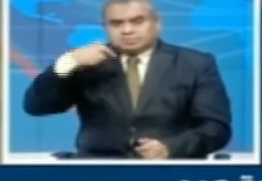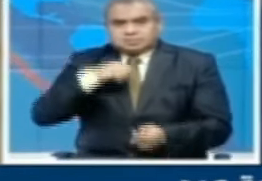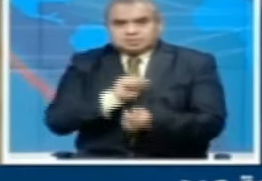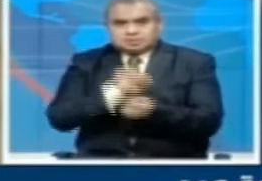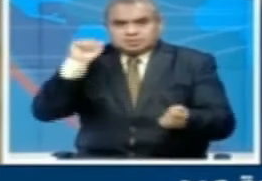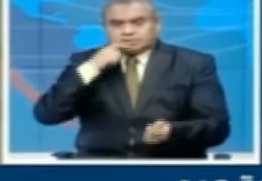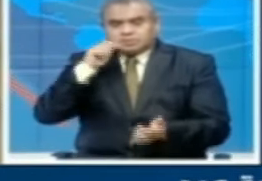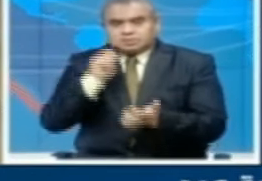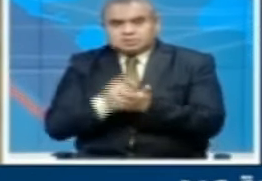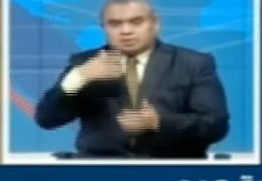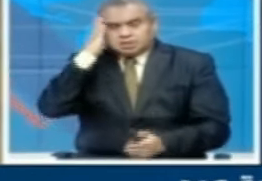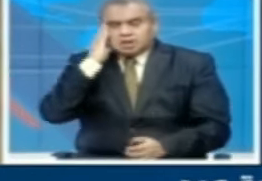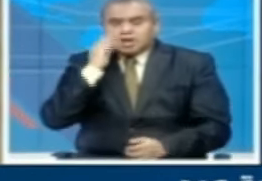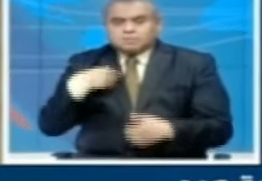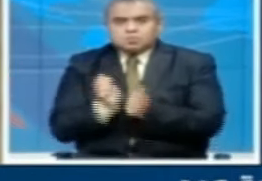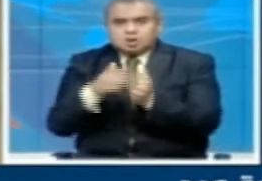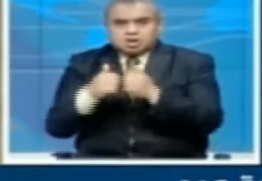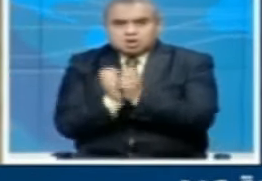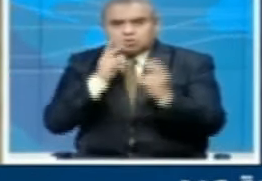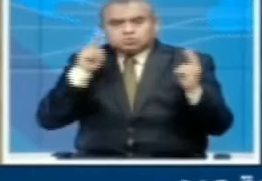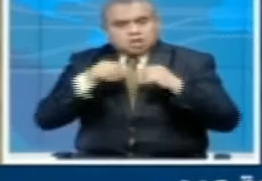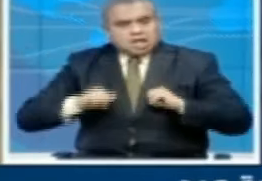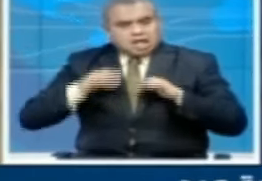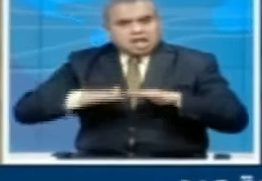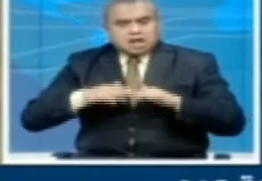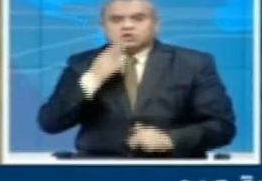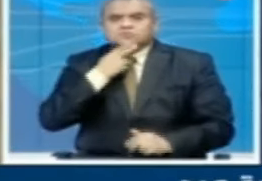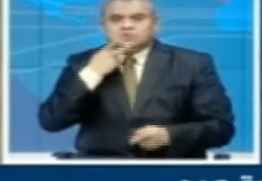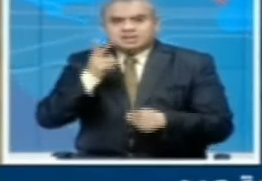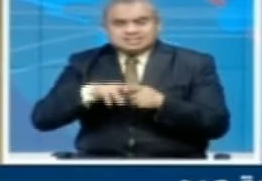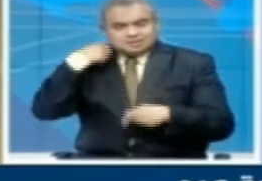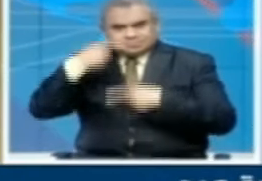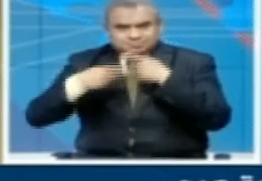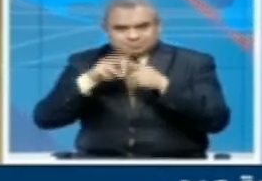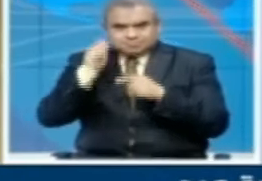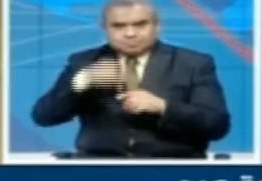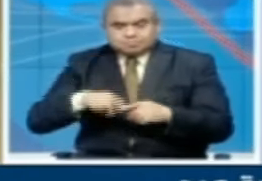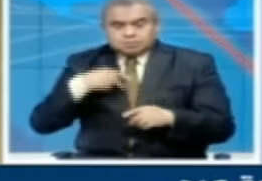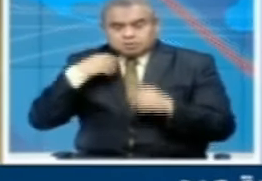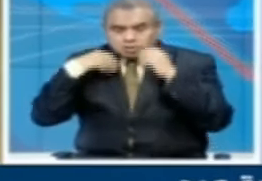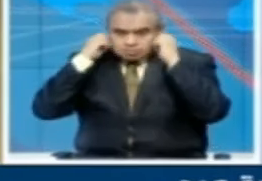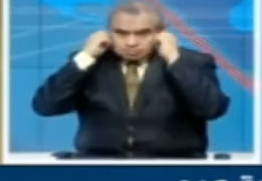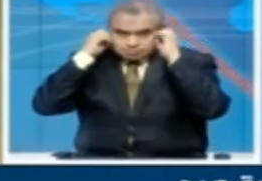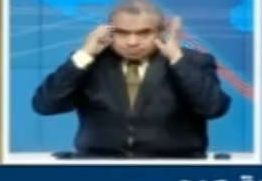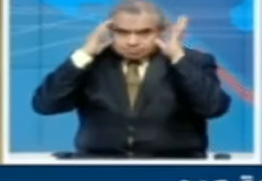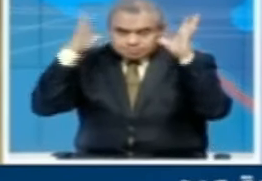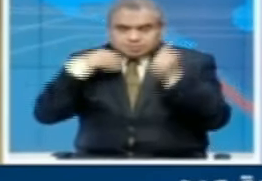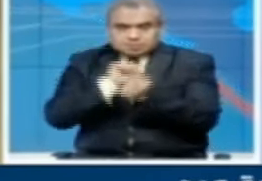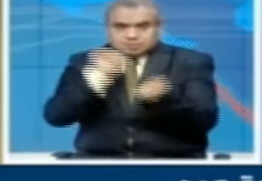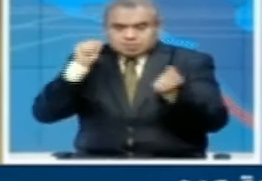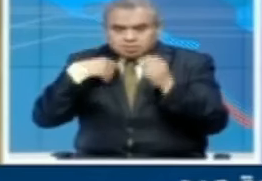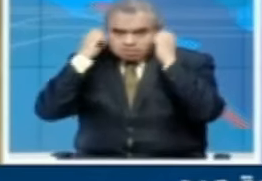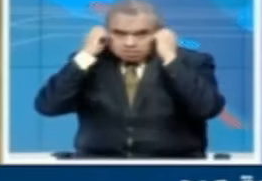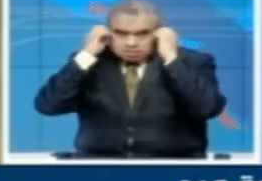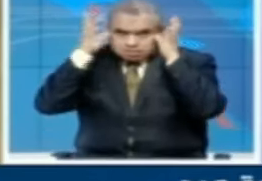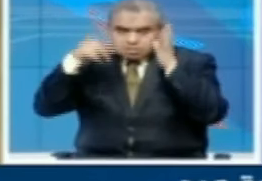واطلع لأهلنا على حال وسلامة ونبدأ حياة كريمة تاني والواحد ما يعملش خاطئ تاني. أنا مش مصدقة اللي أنا طالعة لعيالي والله، أنا